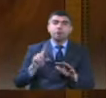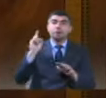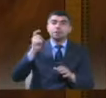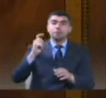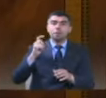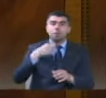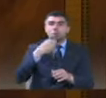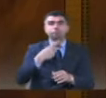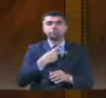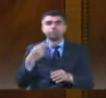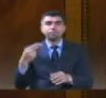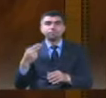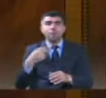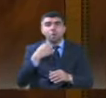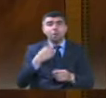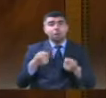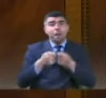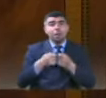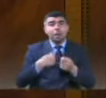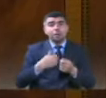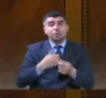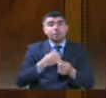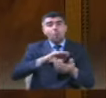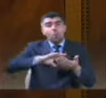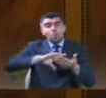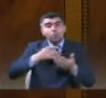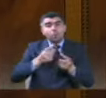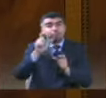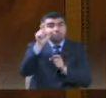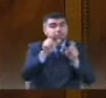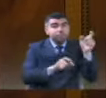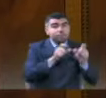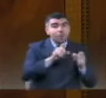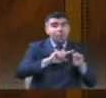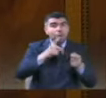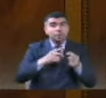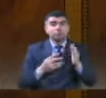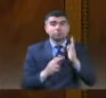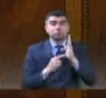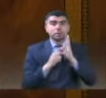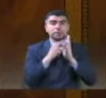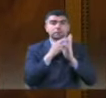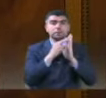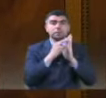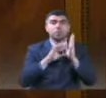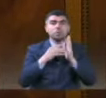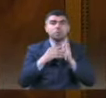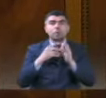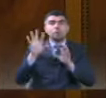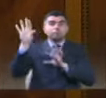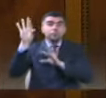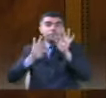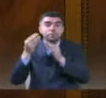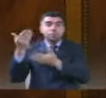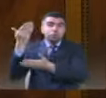معكم ما كرهتش هذاك الشيء. علاش الدور ديالنا هنايا هو نساعدوا النمو ديال بلادنا، كيفاش